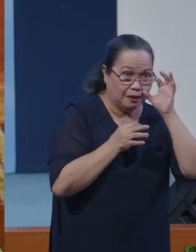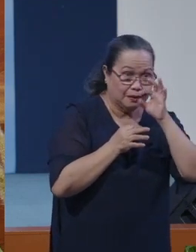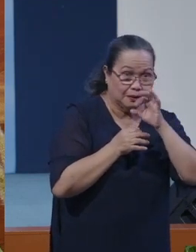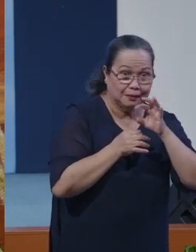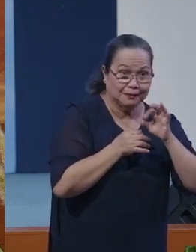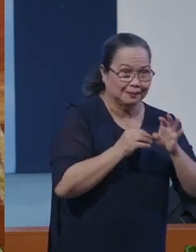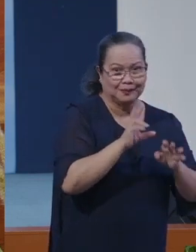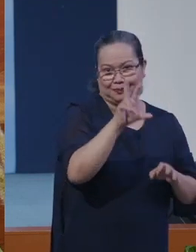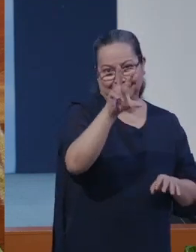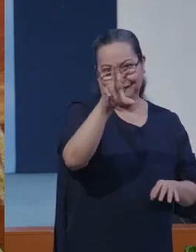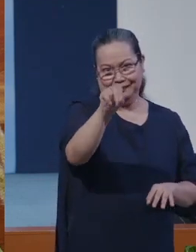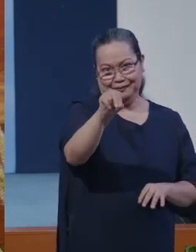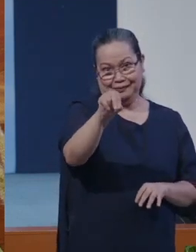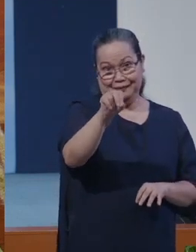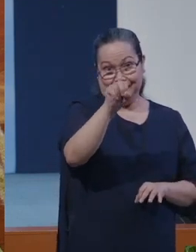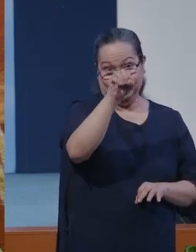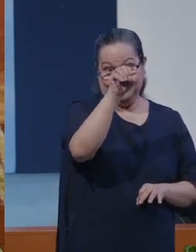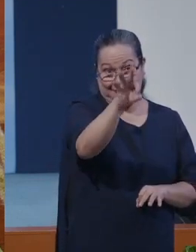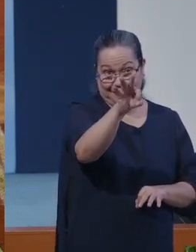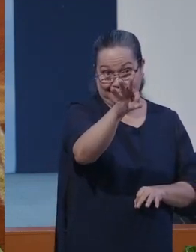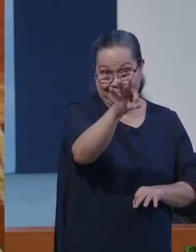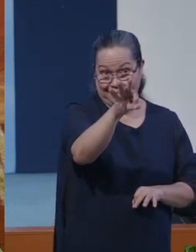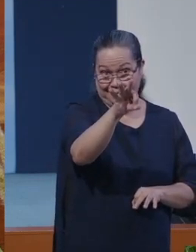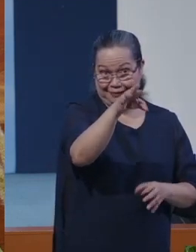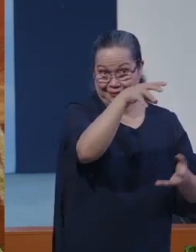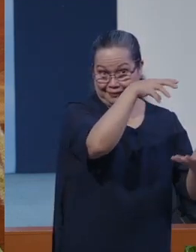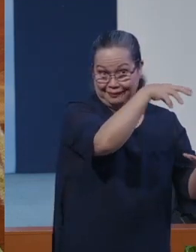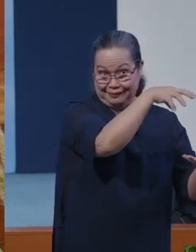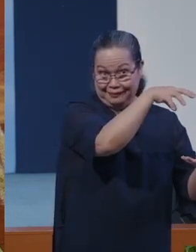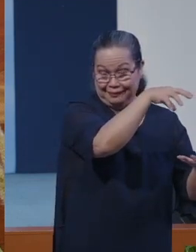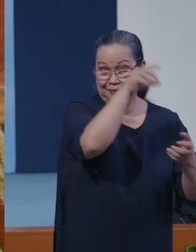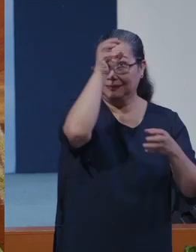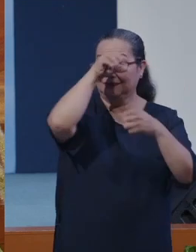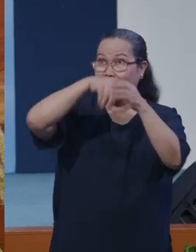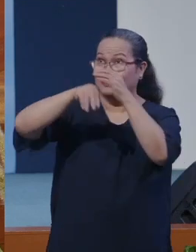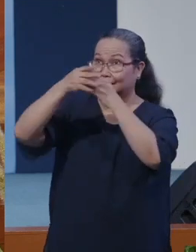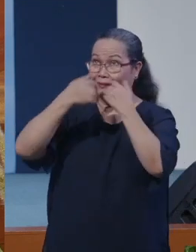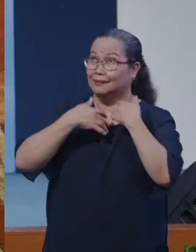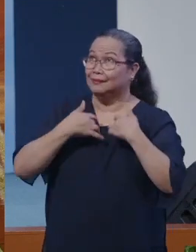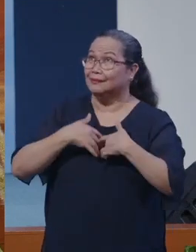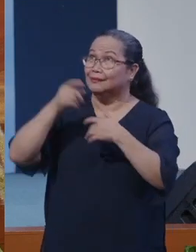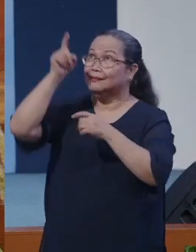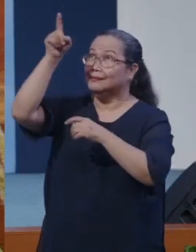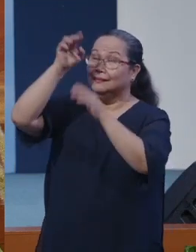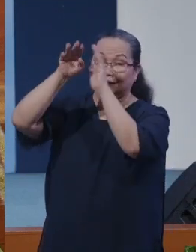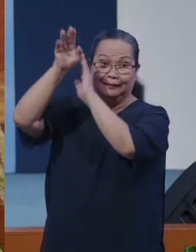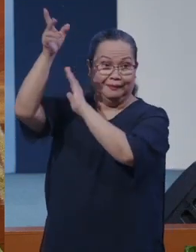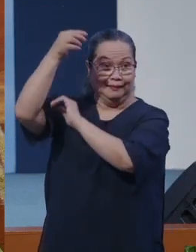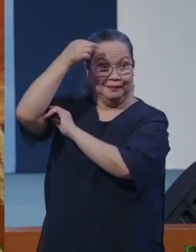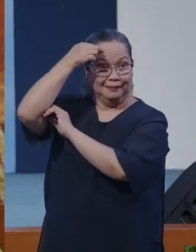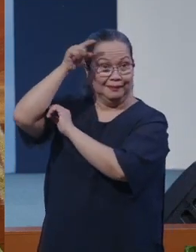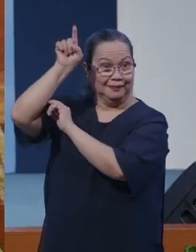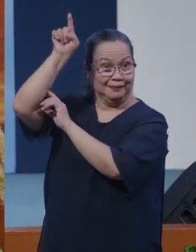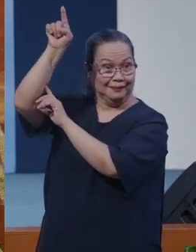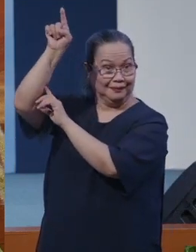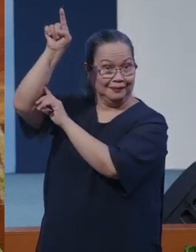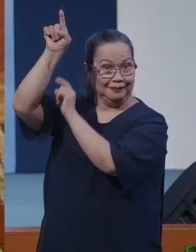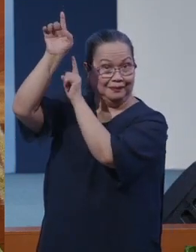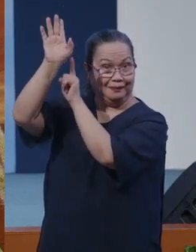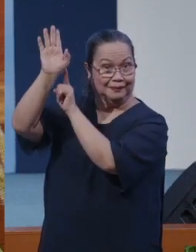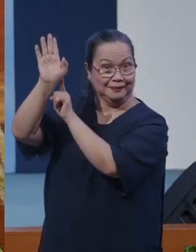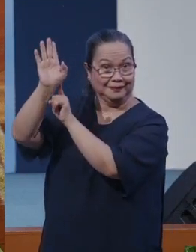allegiance. Kung ang ating kayamanan at ang ating puso ay nasa langit, kung ang ating kaisipan ay